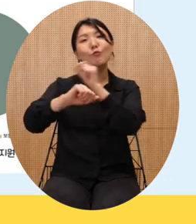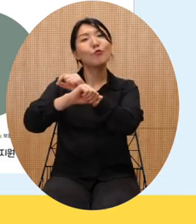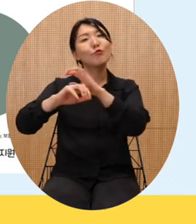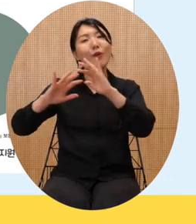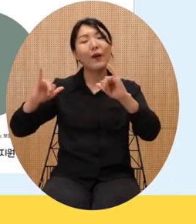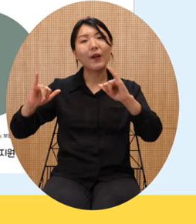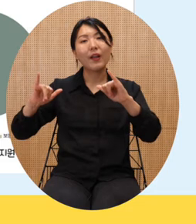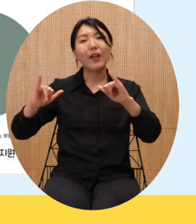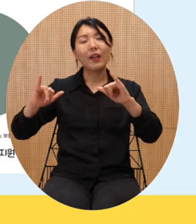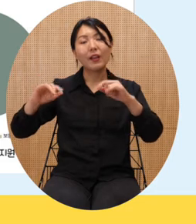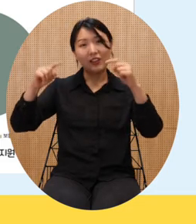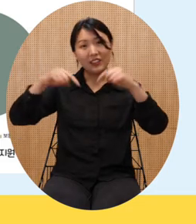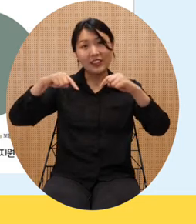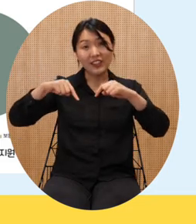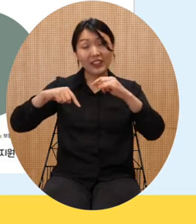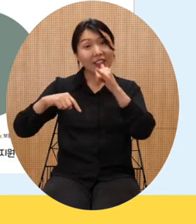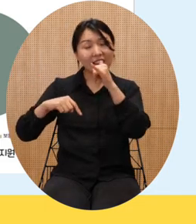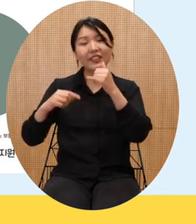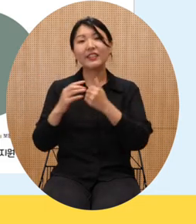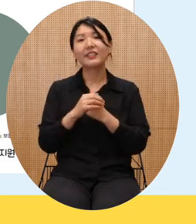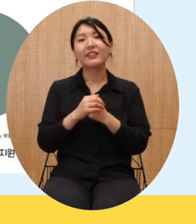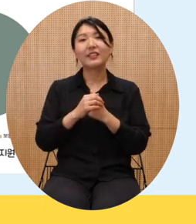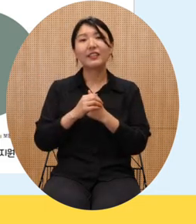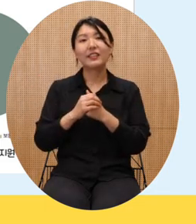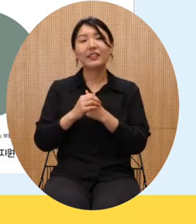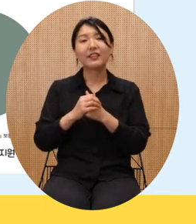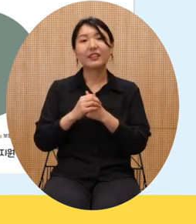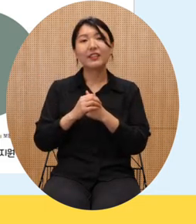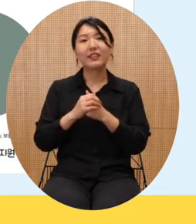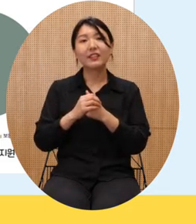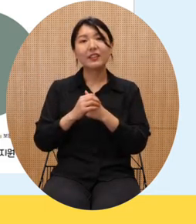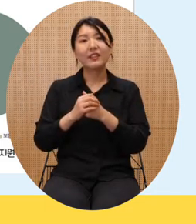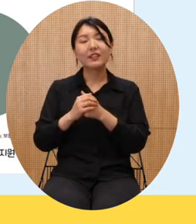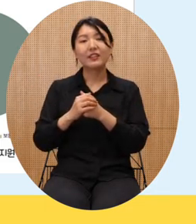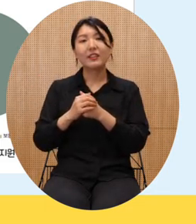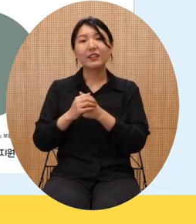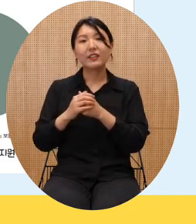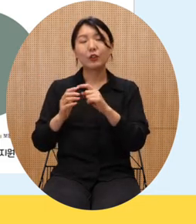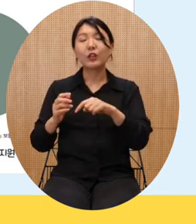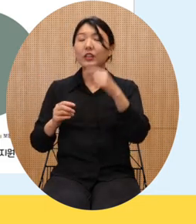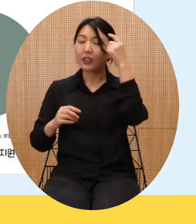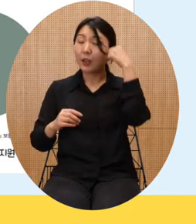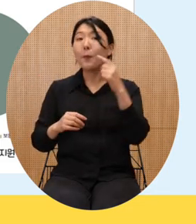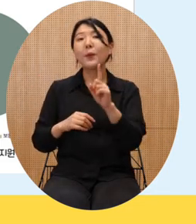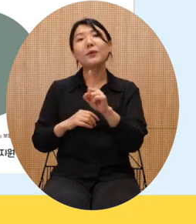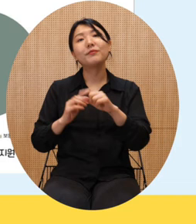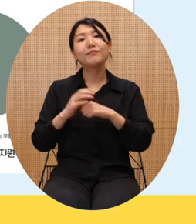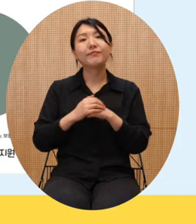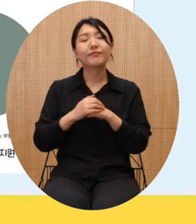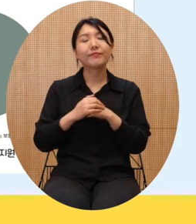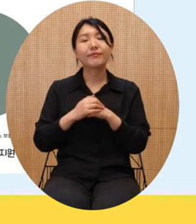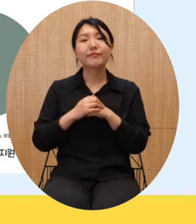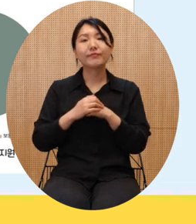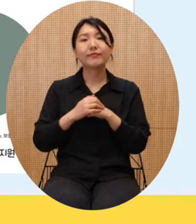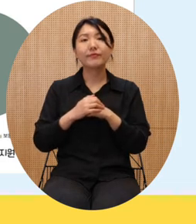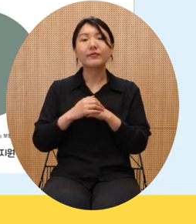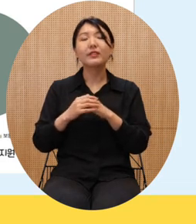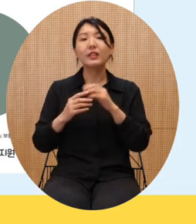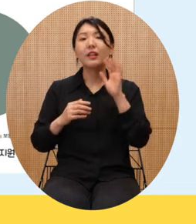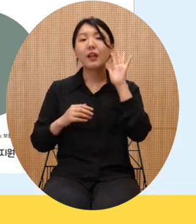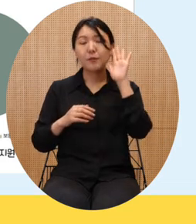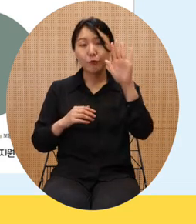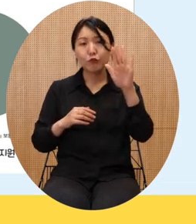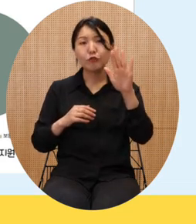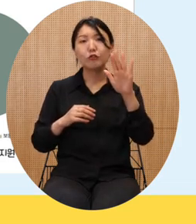아까 동주민센터에서 활동하시는 공무원분도 그 심층 면접을 했다고 말씀드렸잖아요. 그분을 면접하면서도 그런